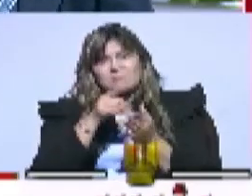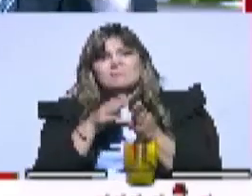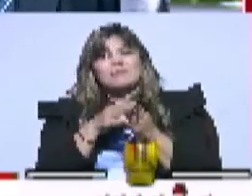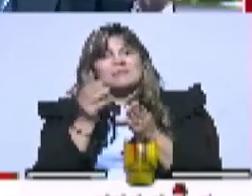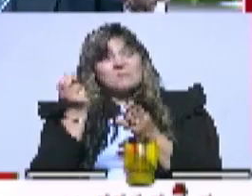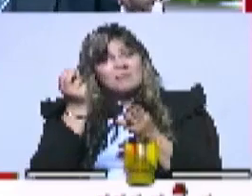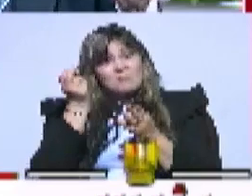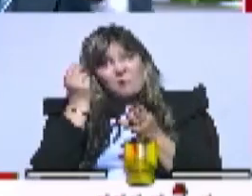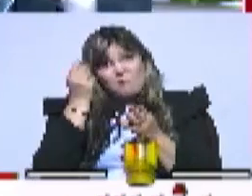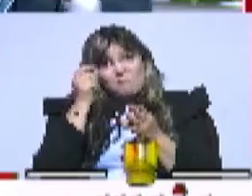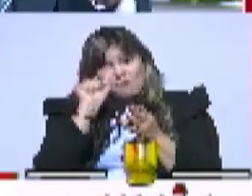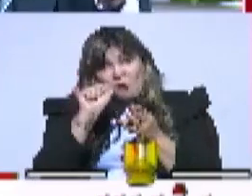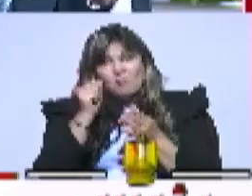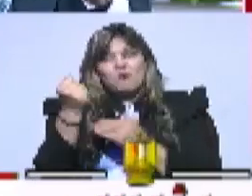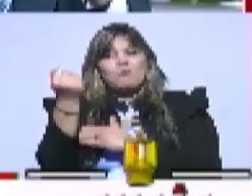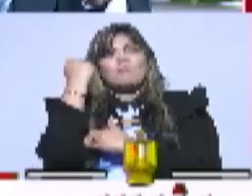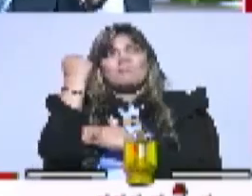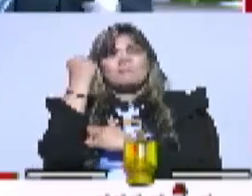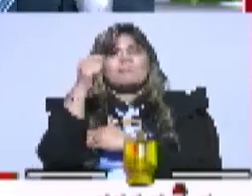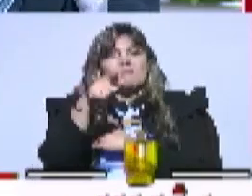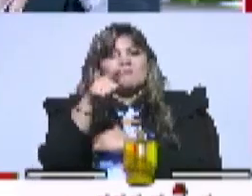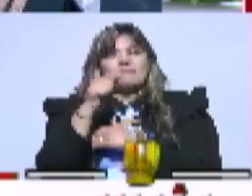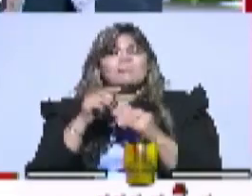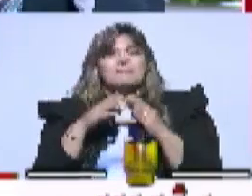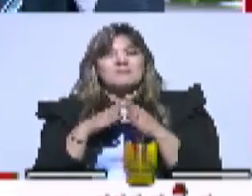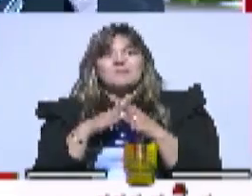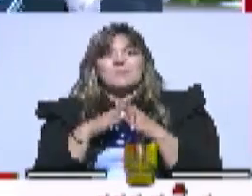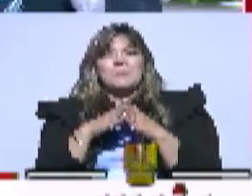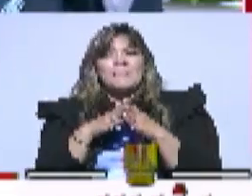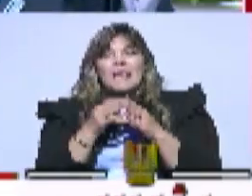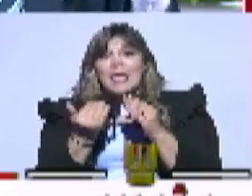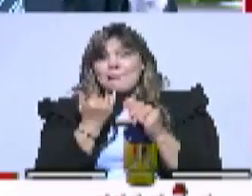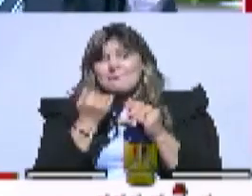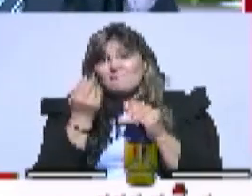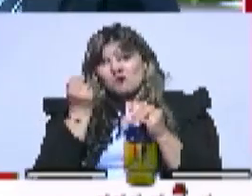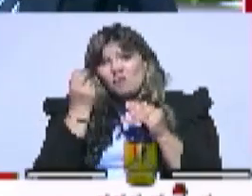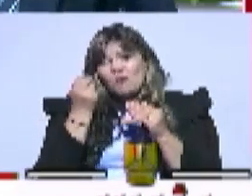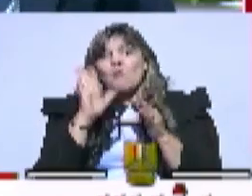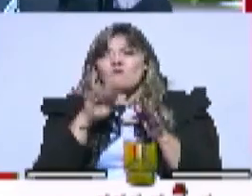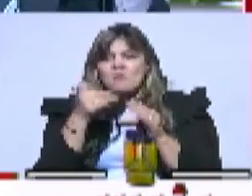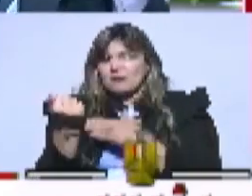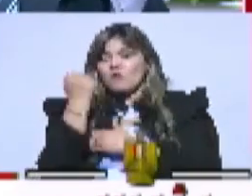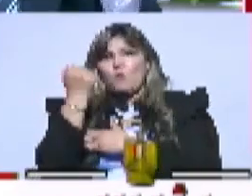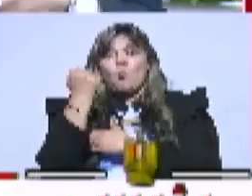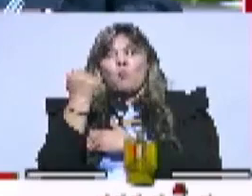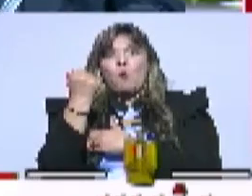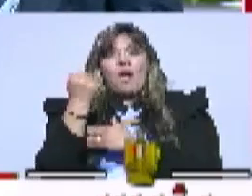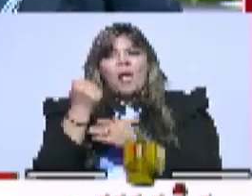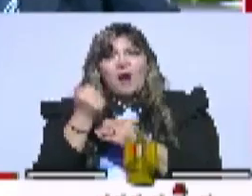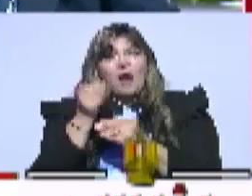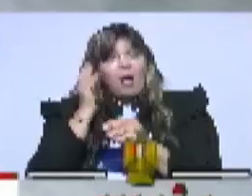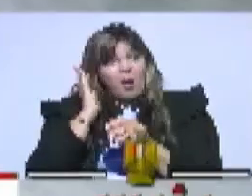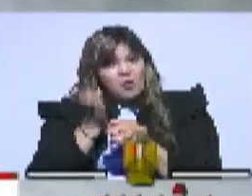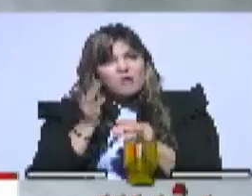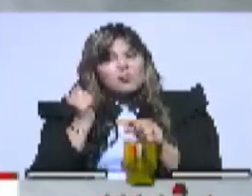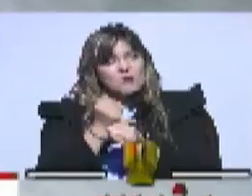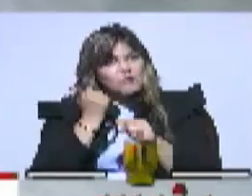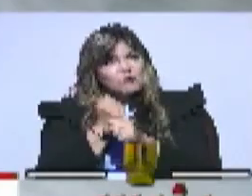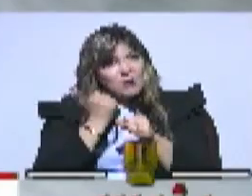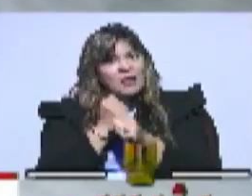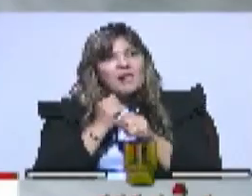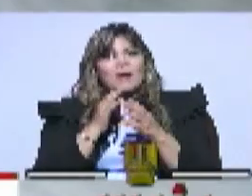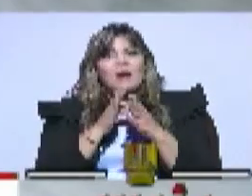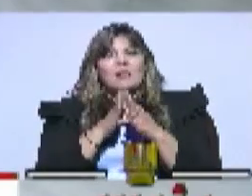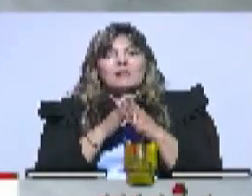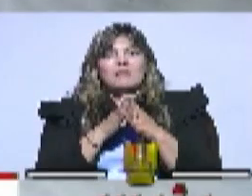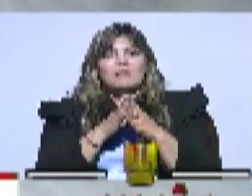بأفكاركو وبدراعاتكو الاثنين مع بعض. يعني اللي ما عندوش أفكار عنده قوة عضلية يقدر يشتغل بيها